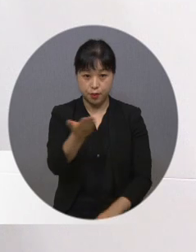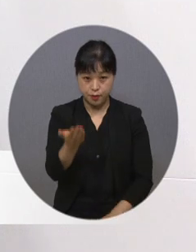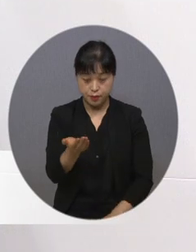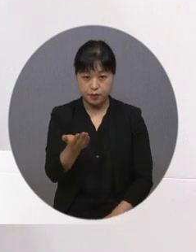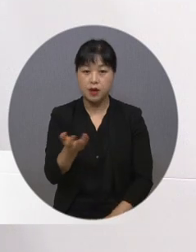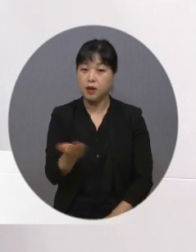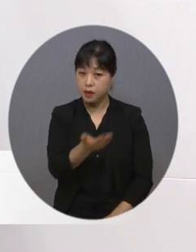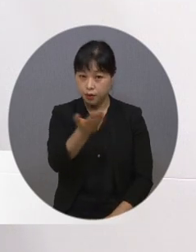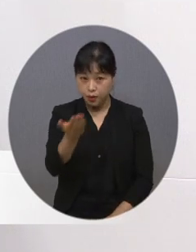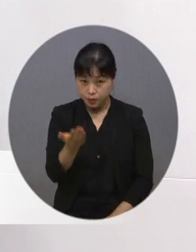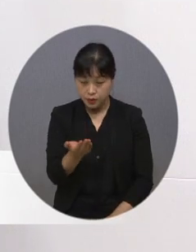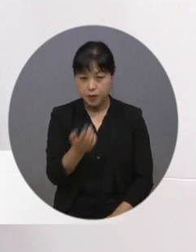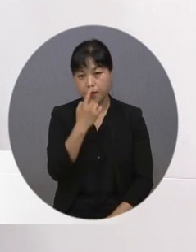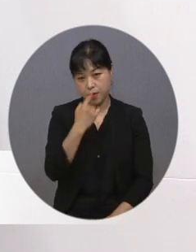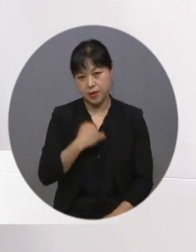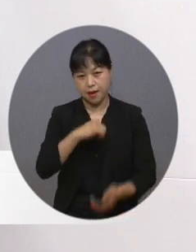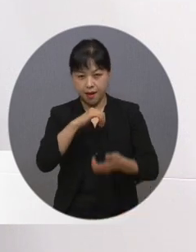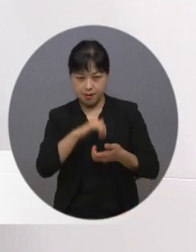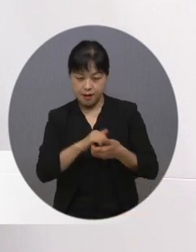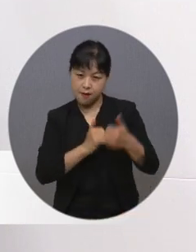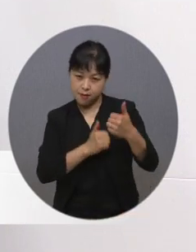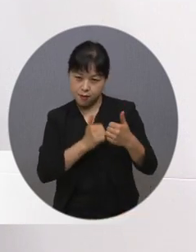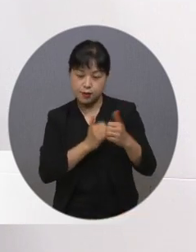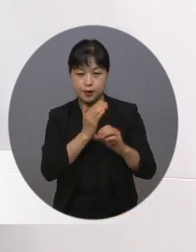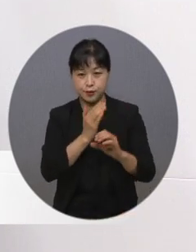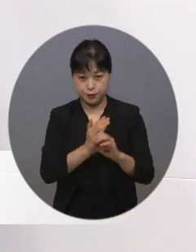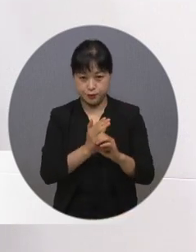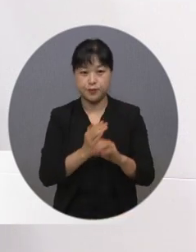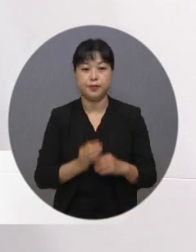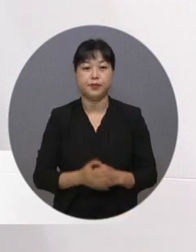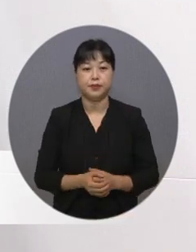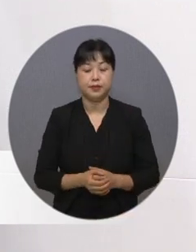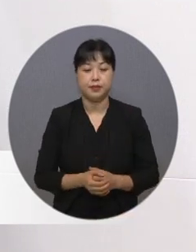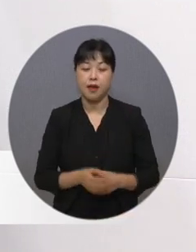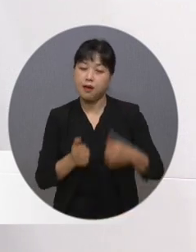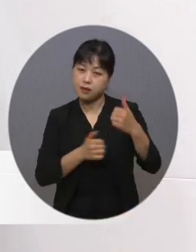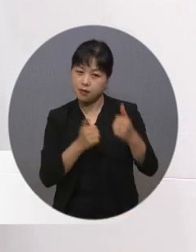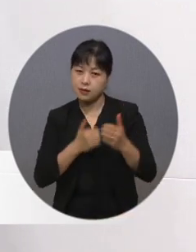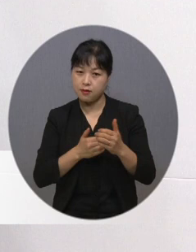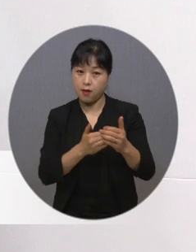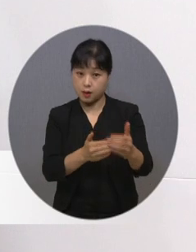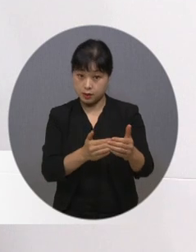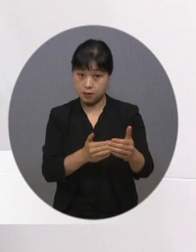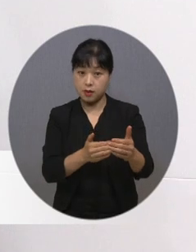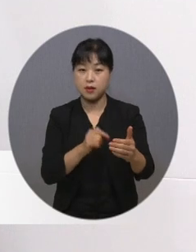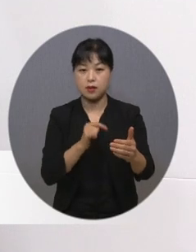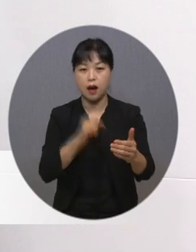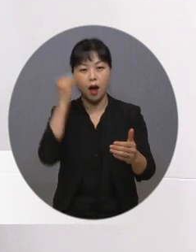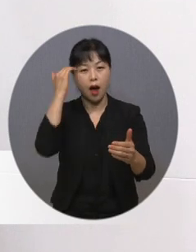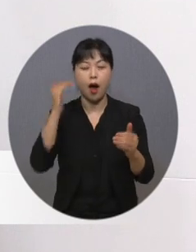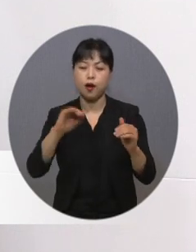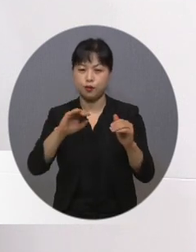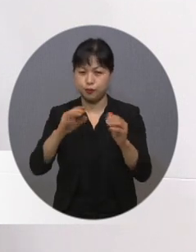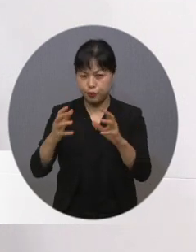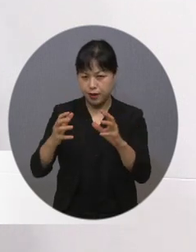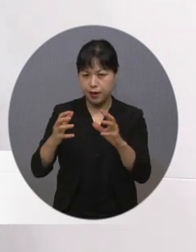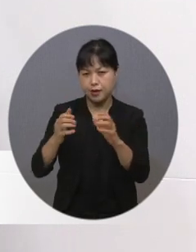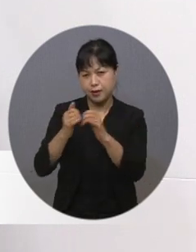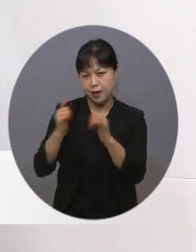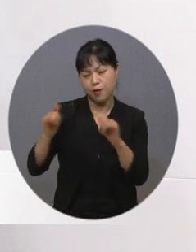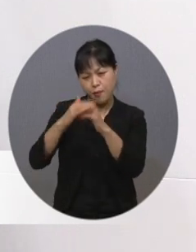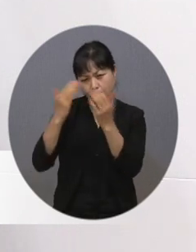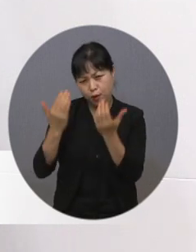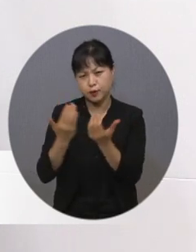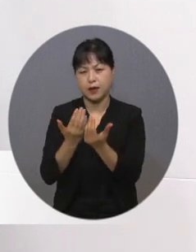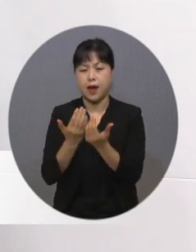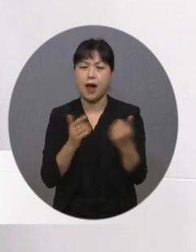한계와 경쟁하는 과정 중에 있으십니다. 다만 그 경쟁의 과정 속에 대한민국의 모든 국민들이